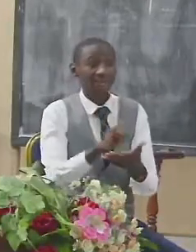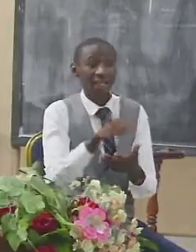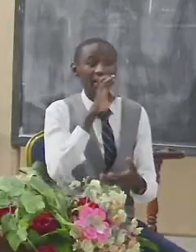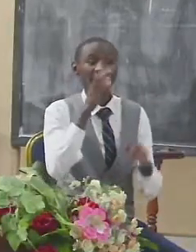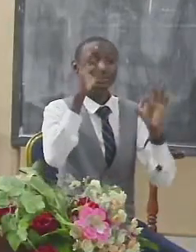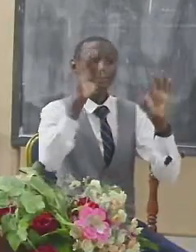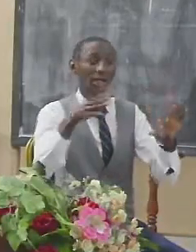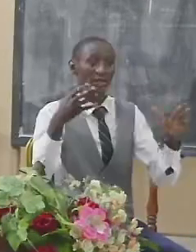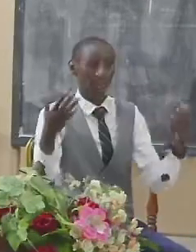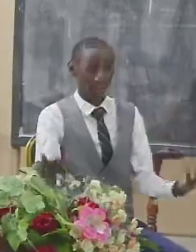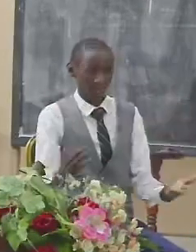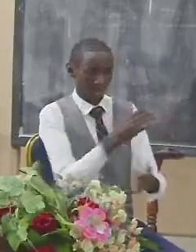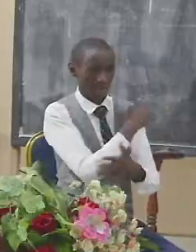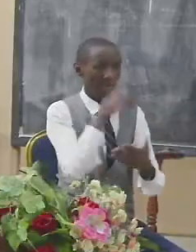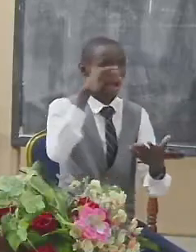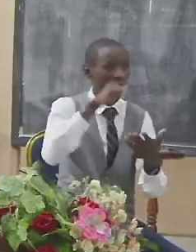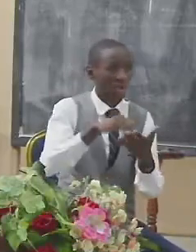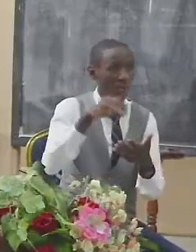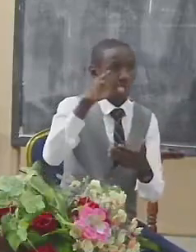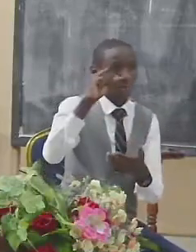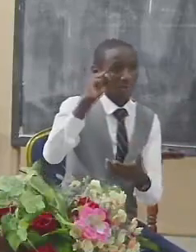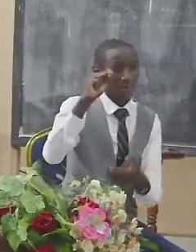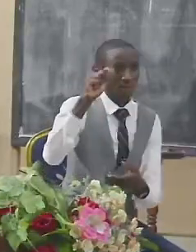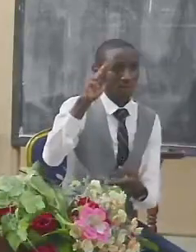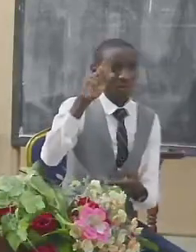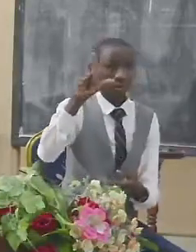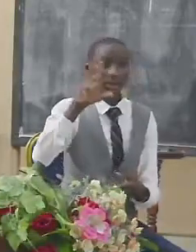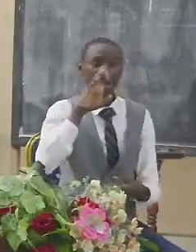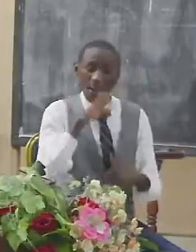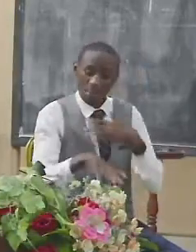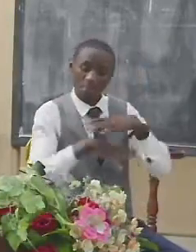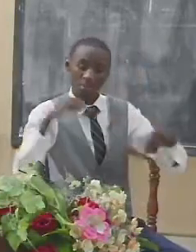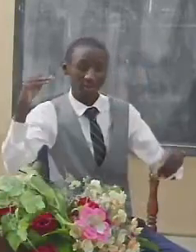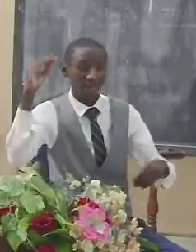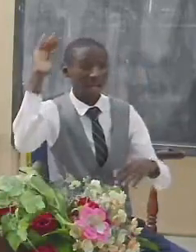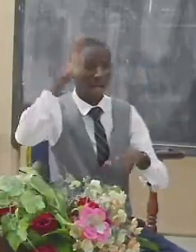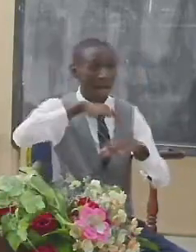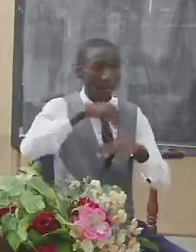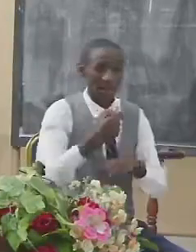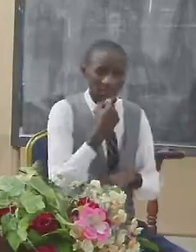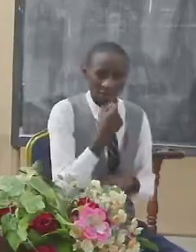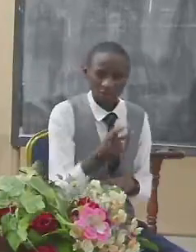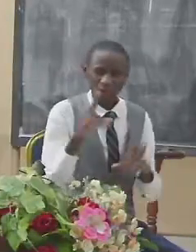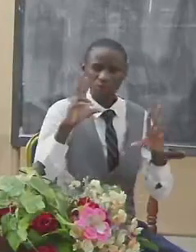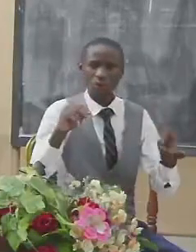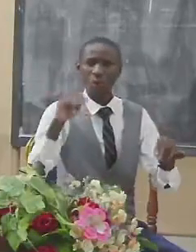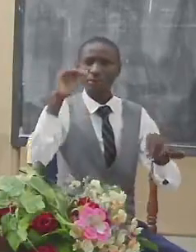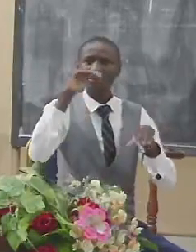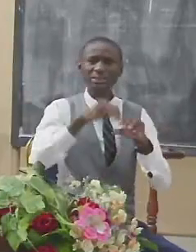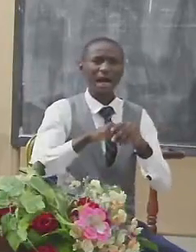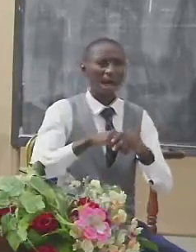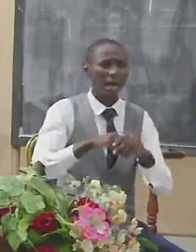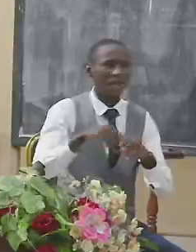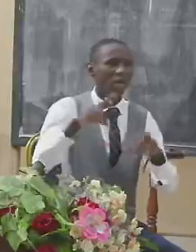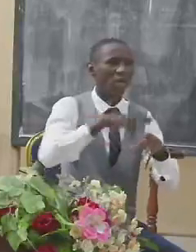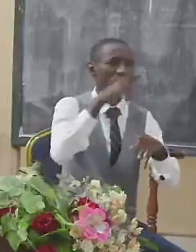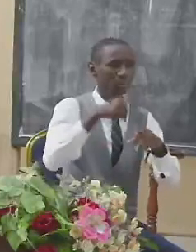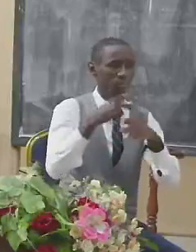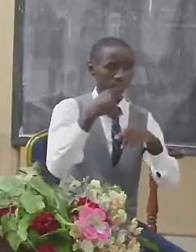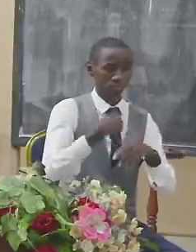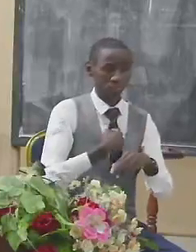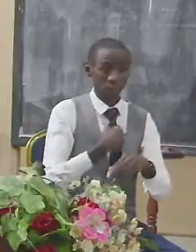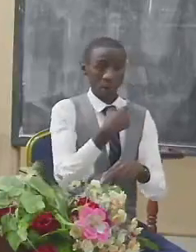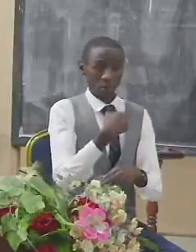il est atari. Et Saulo est parti. Na Saulo akaenda. Lui qui avait dit non. Ye mwenye. Dans ma royauté. Alisema kama ufalme